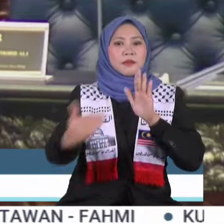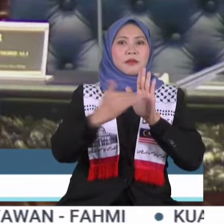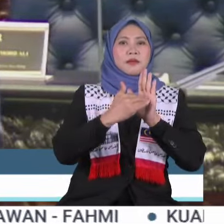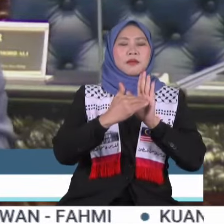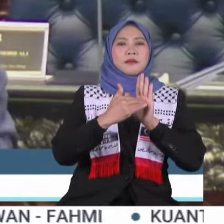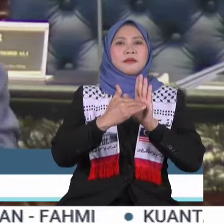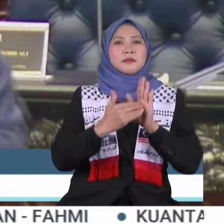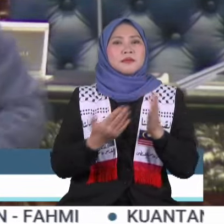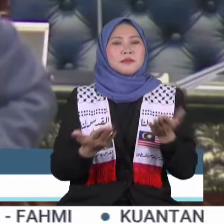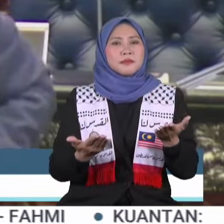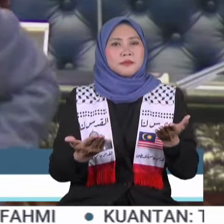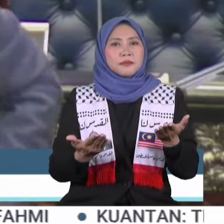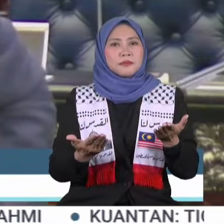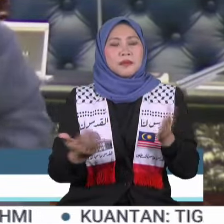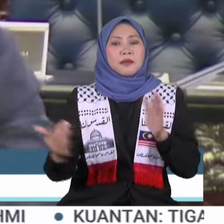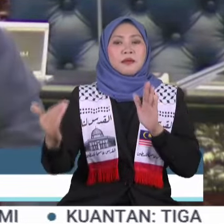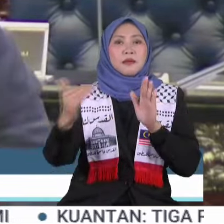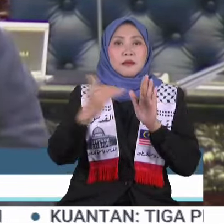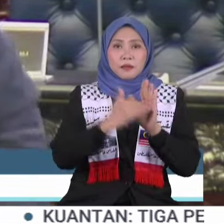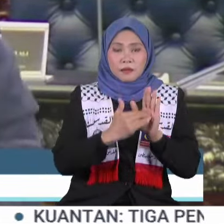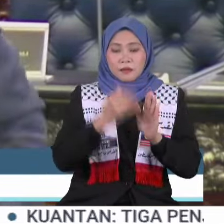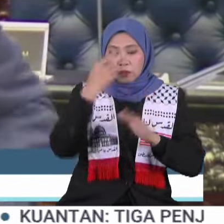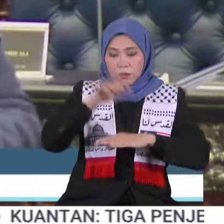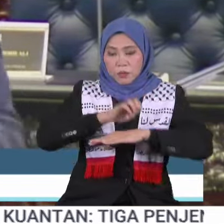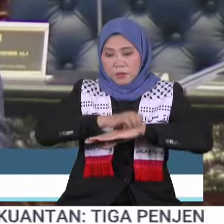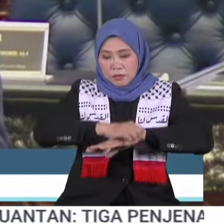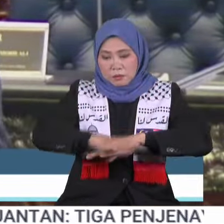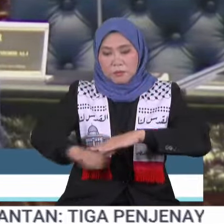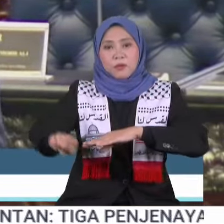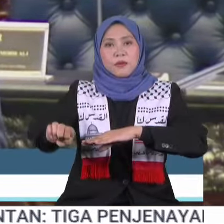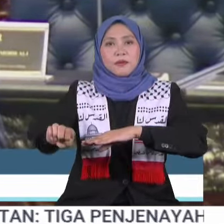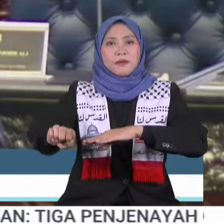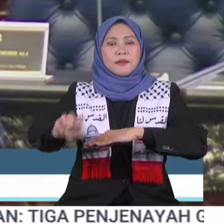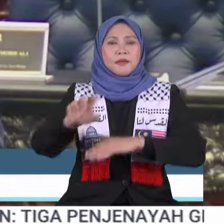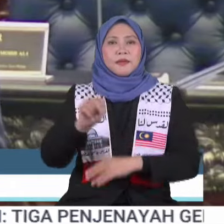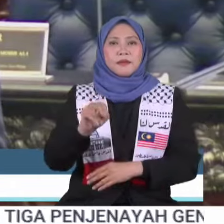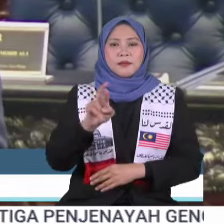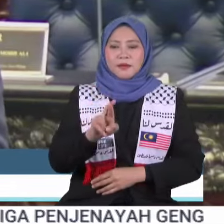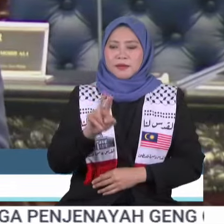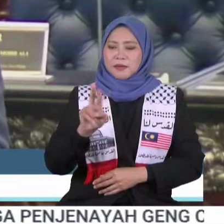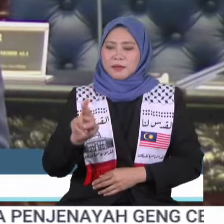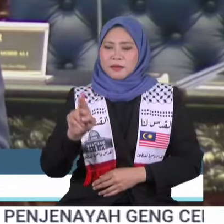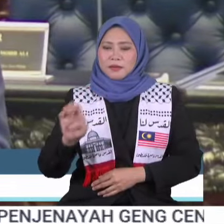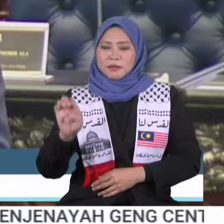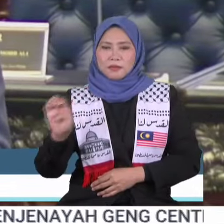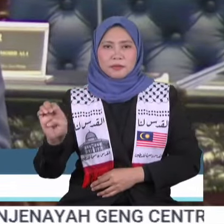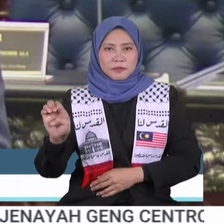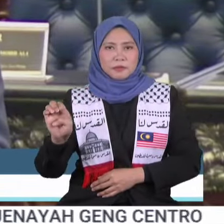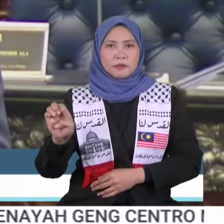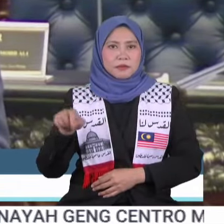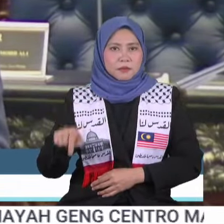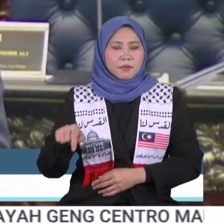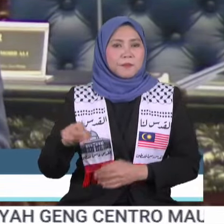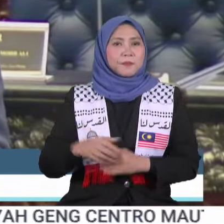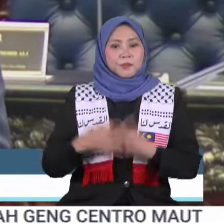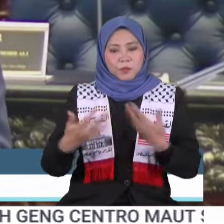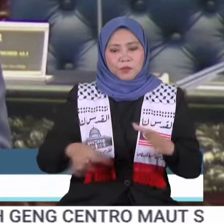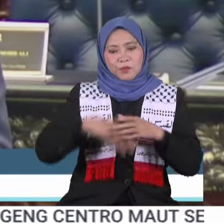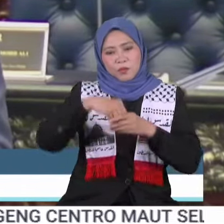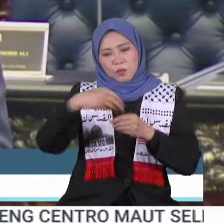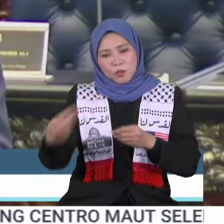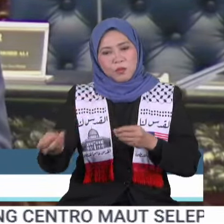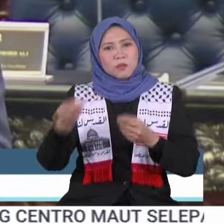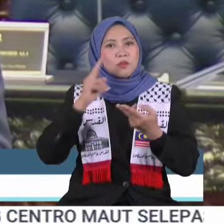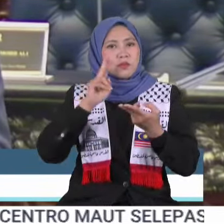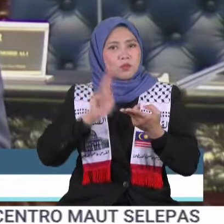ataupun tentang halangan untuk pengeksportan nrree dan kita telah mengeluarkan satu